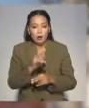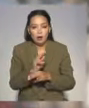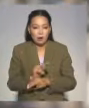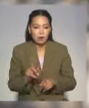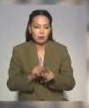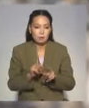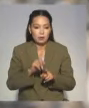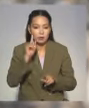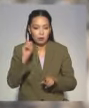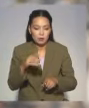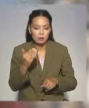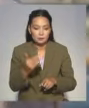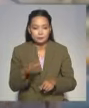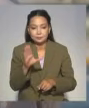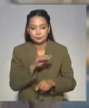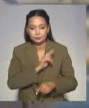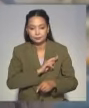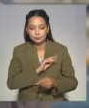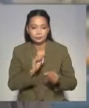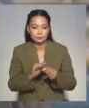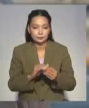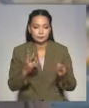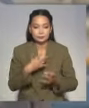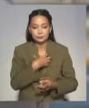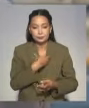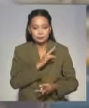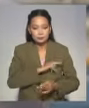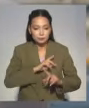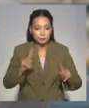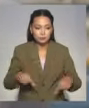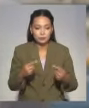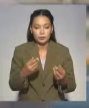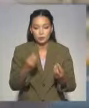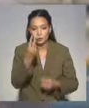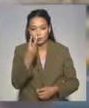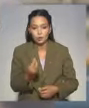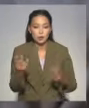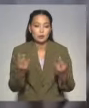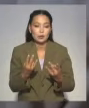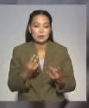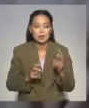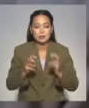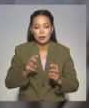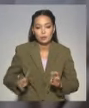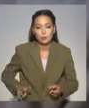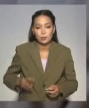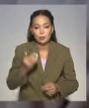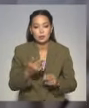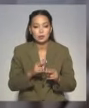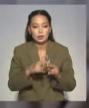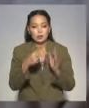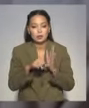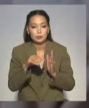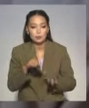ескерсек, тезірек іске қосу маңызды. Дегенмен жұмыс толық қалпына көшу үшін әлі 2 күн керек. Зауыт директоры Директорның айтуынша, қазір қорда 26 мың